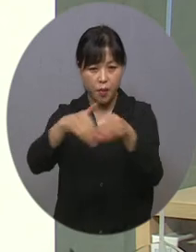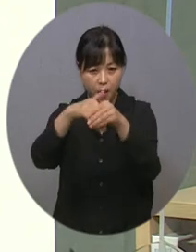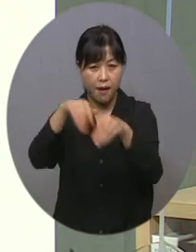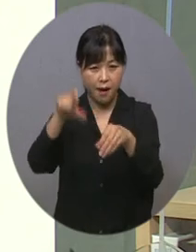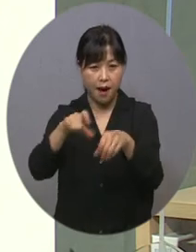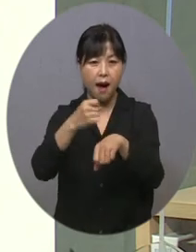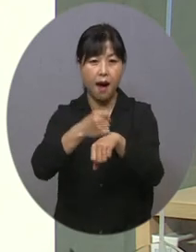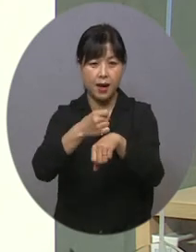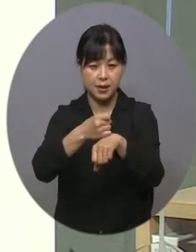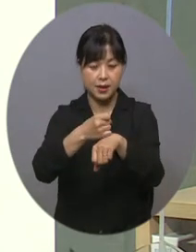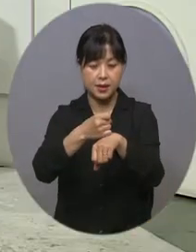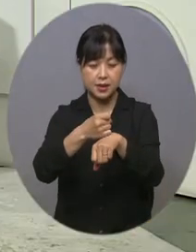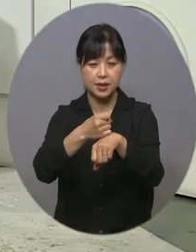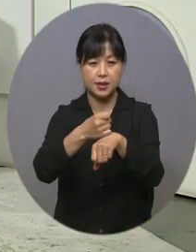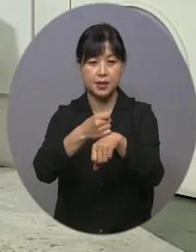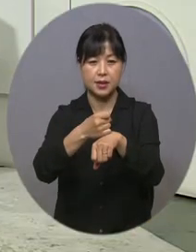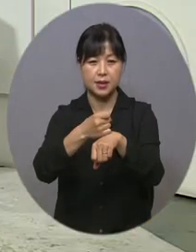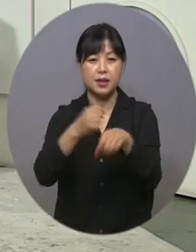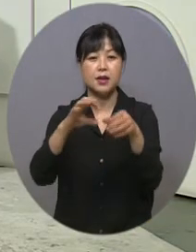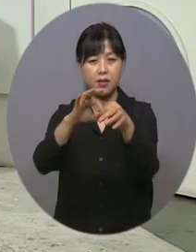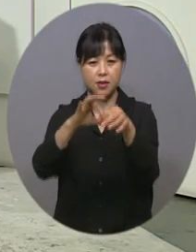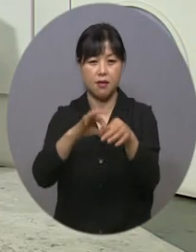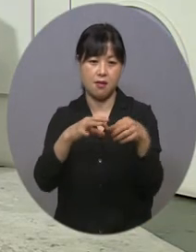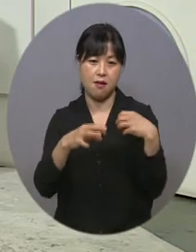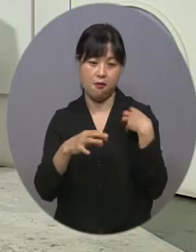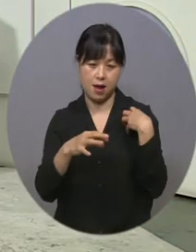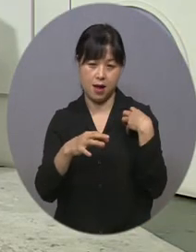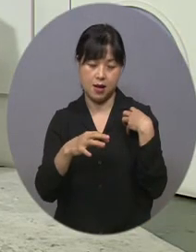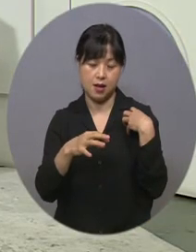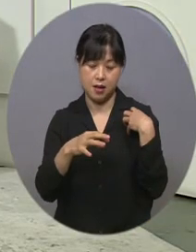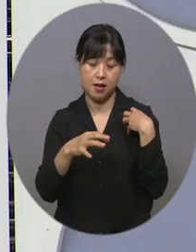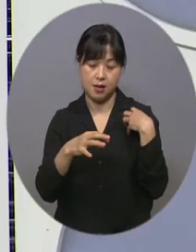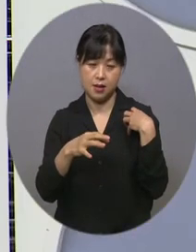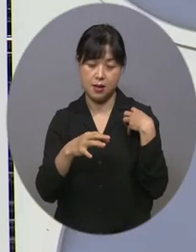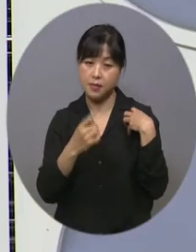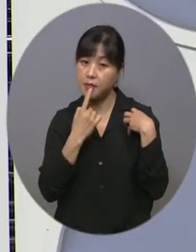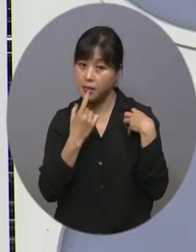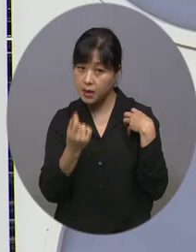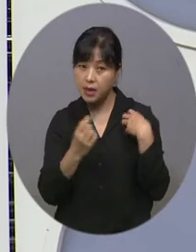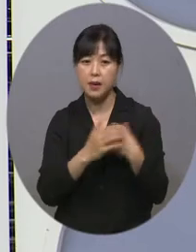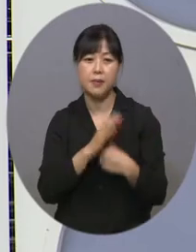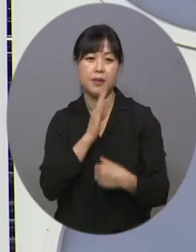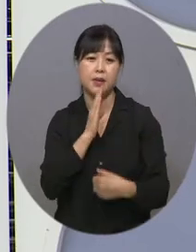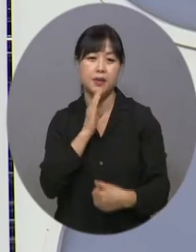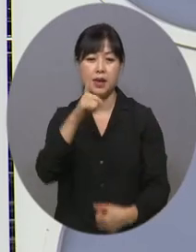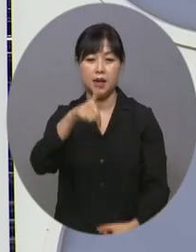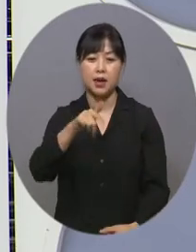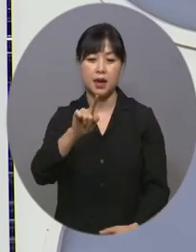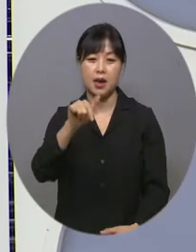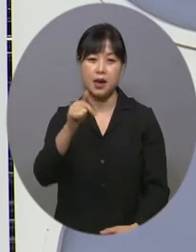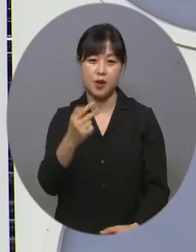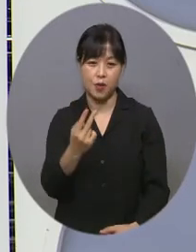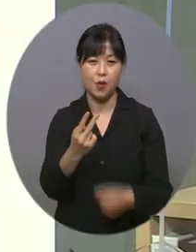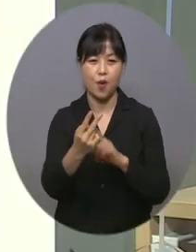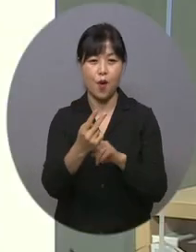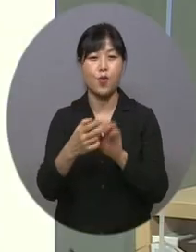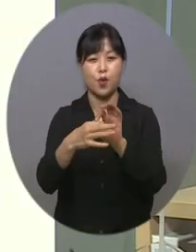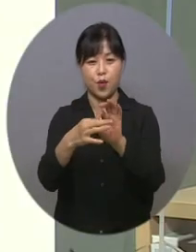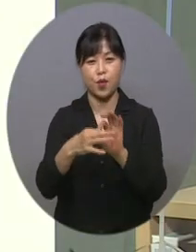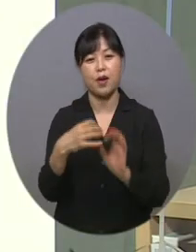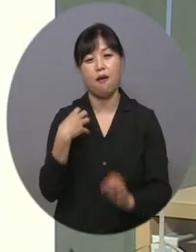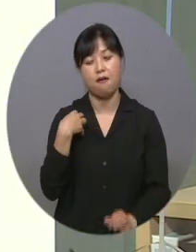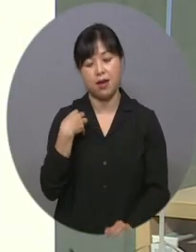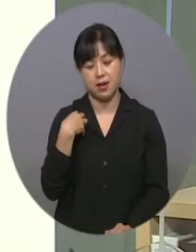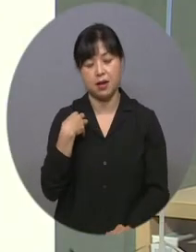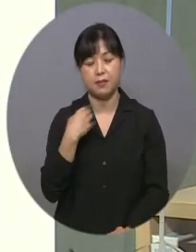그런 가교 역할을 그렇습니다. 직접적으로 하신다 이런 예, 얘기 예, 같은데 예, 맞습니다. 가교 역할이라는 말이 딱 어울리는 것 같습니다. 그래요. 예.